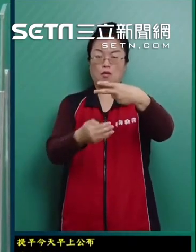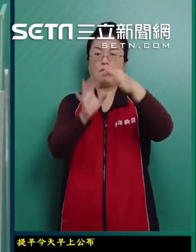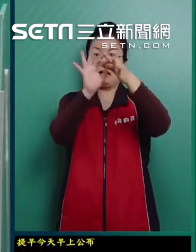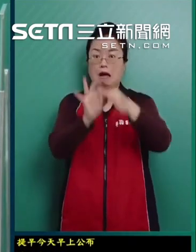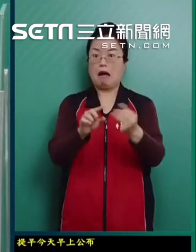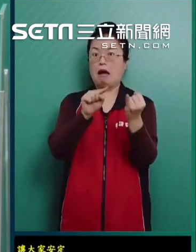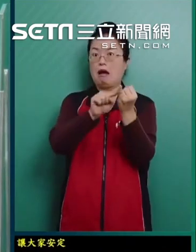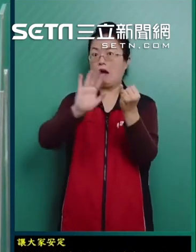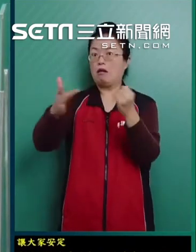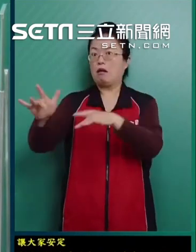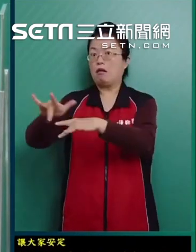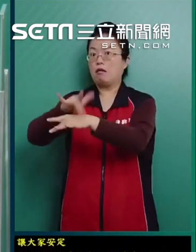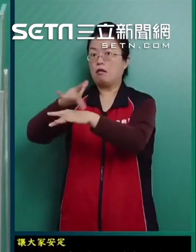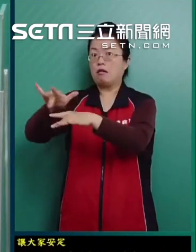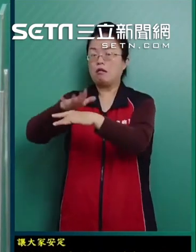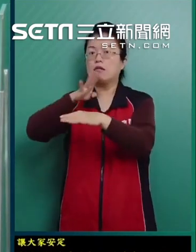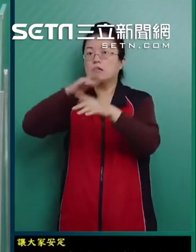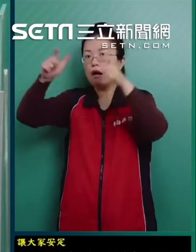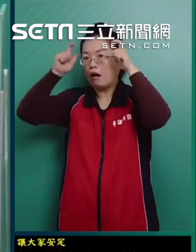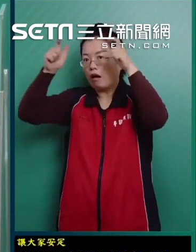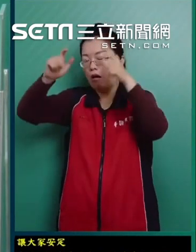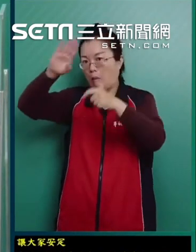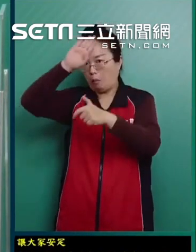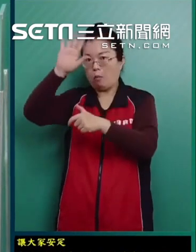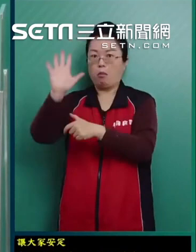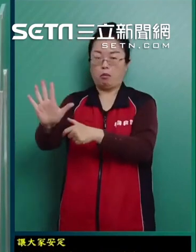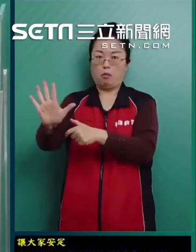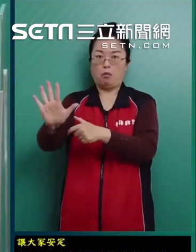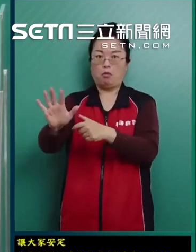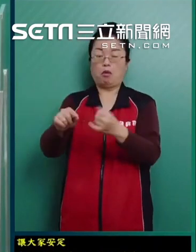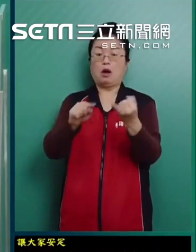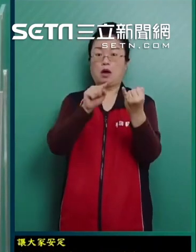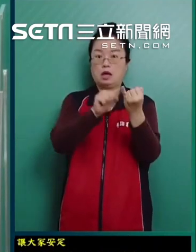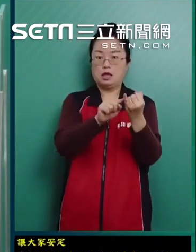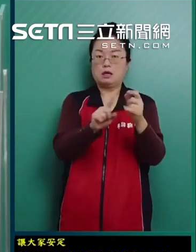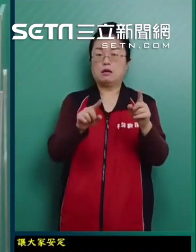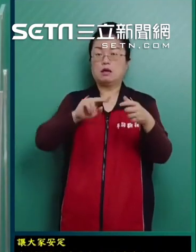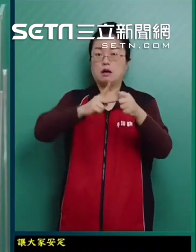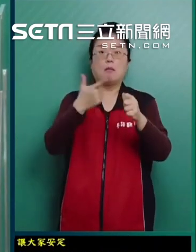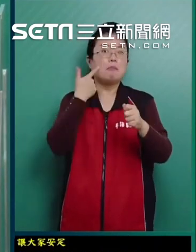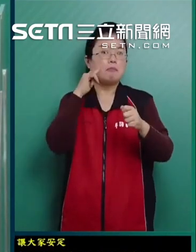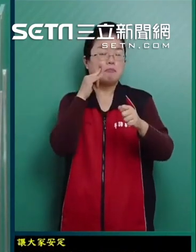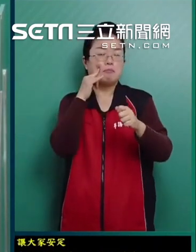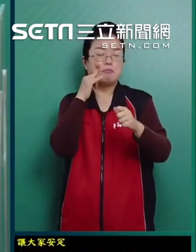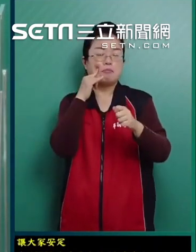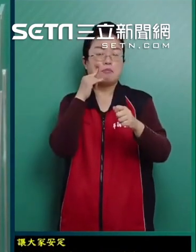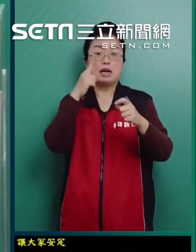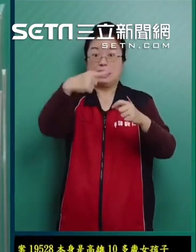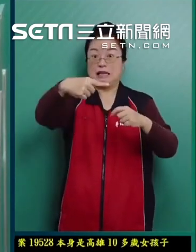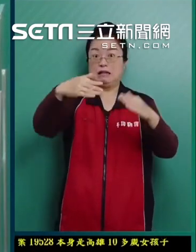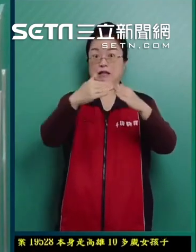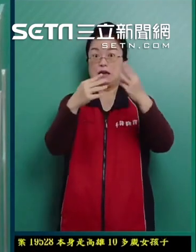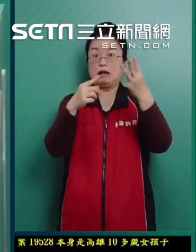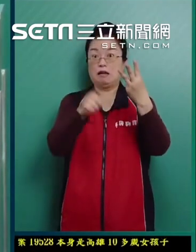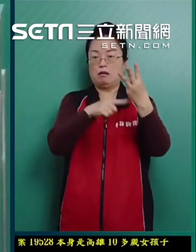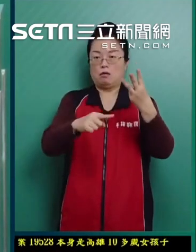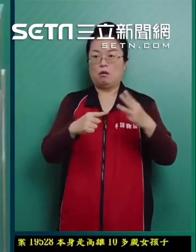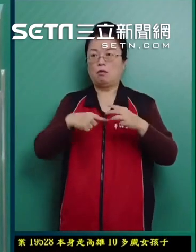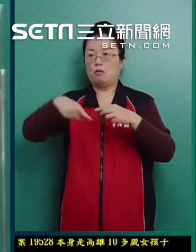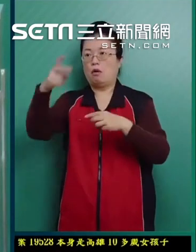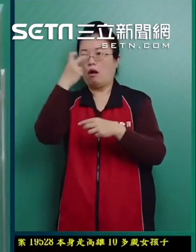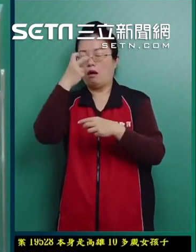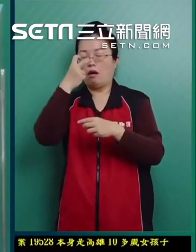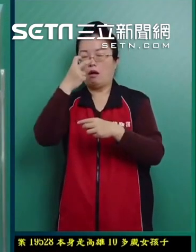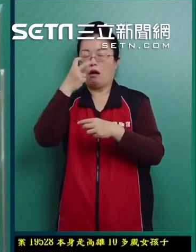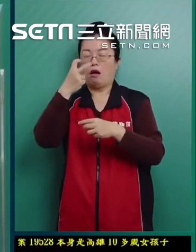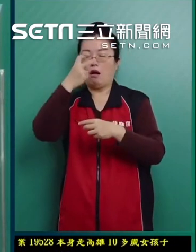亲友是高雄市的确诊个案，所以他陪同他的爸妈一起去采检，那一家三口目前都是确诊。那确诊之